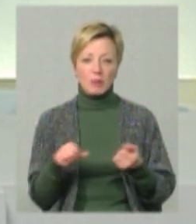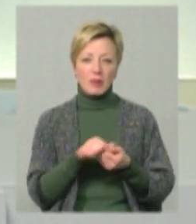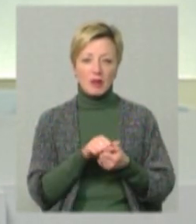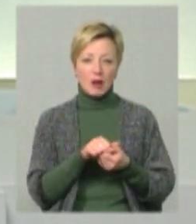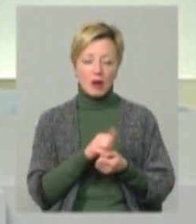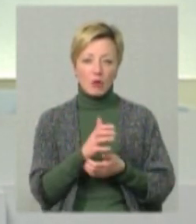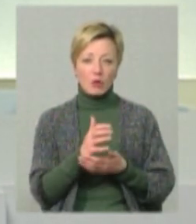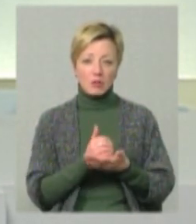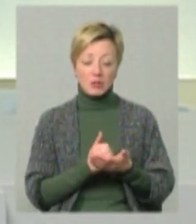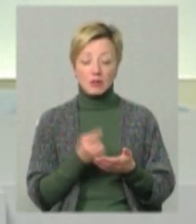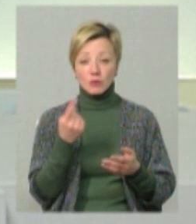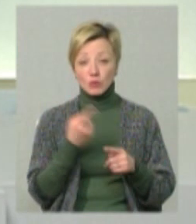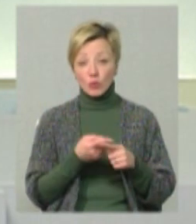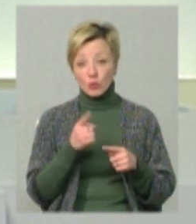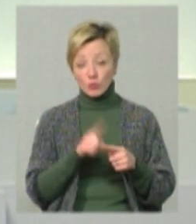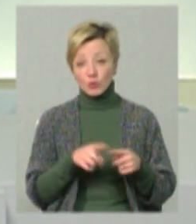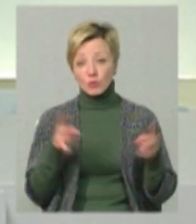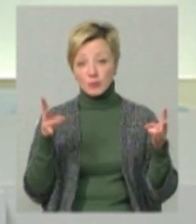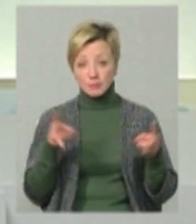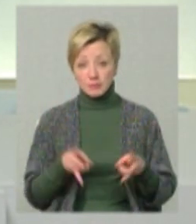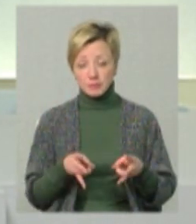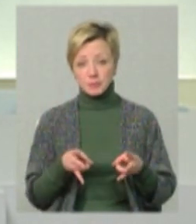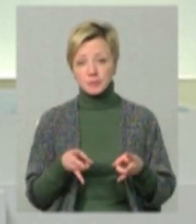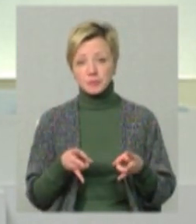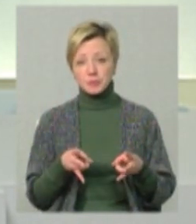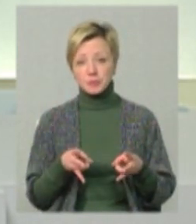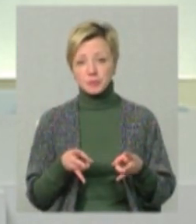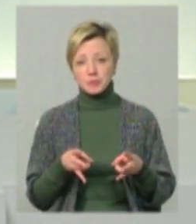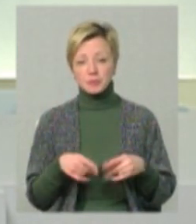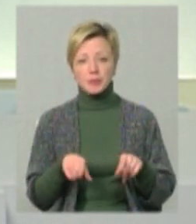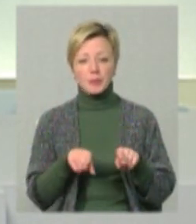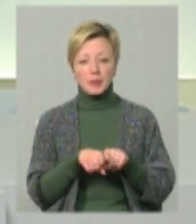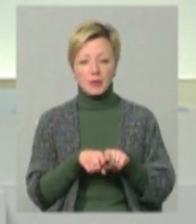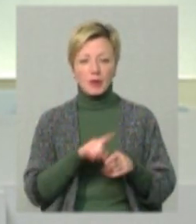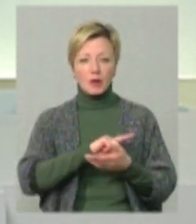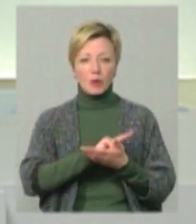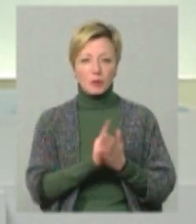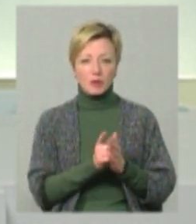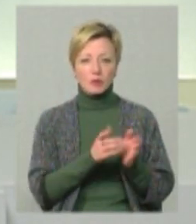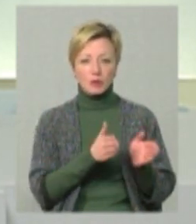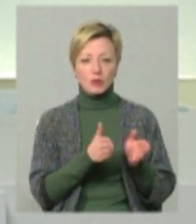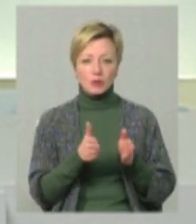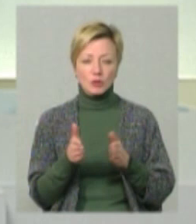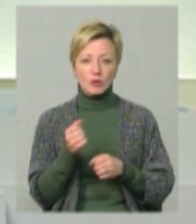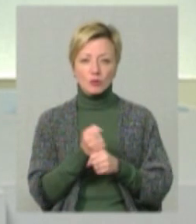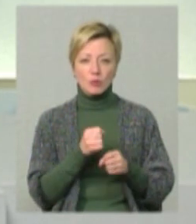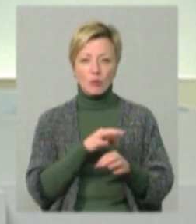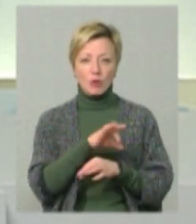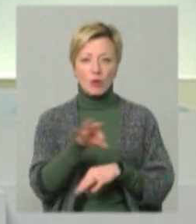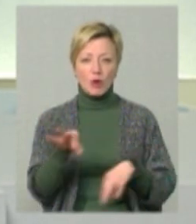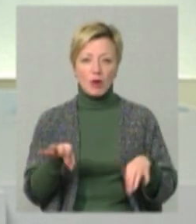матеріального резерву. Тому зрозуміло, що необхідно буде в такому достатньо оперативному режимі